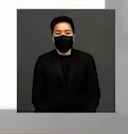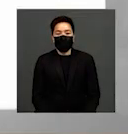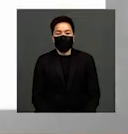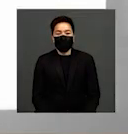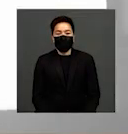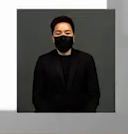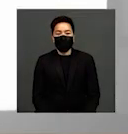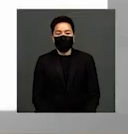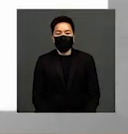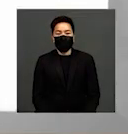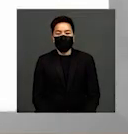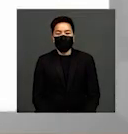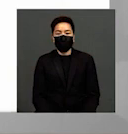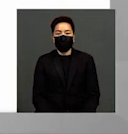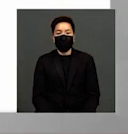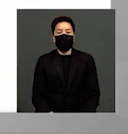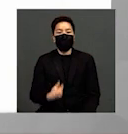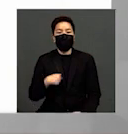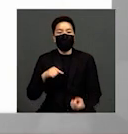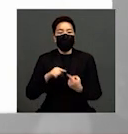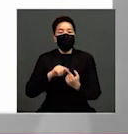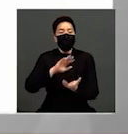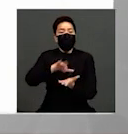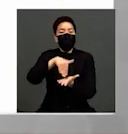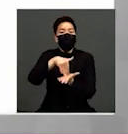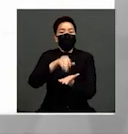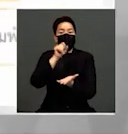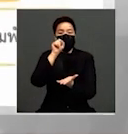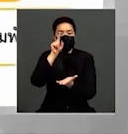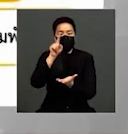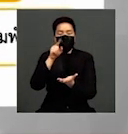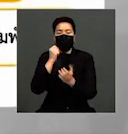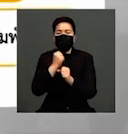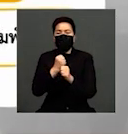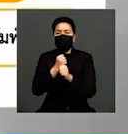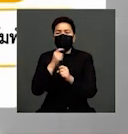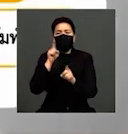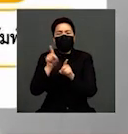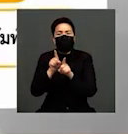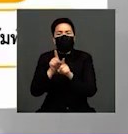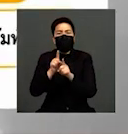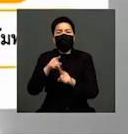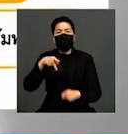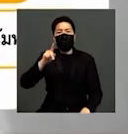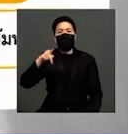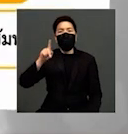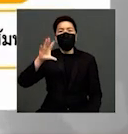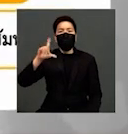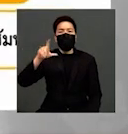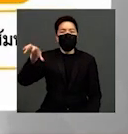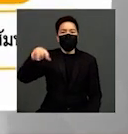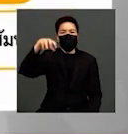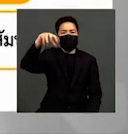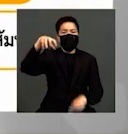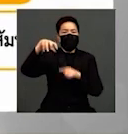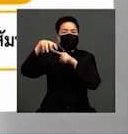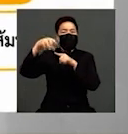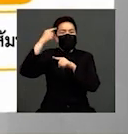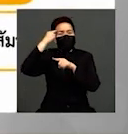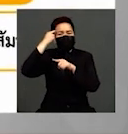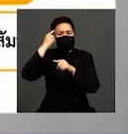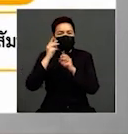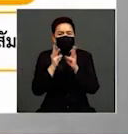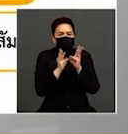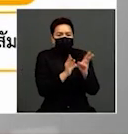องไม่พร้อมที่จะตั้งรับเนี่ยก็จะกับเราสร้างเครือข่ายแล้วมันไม่มีการเคลื่อนไหวนะครับหรือไม่มีความเข้มแข็งขึ้น